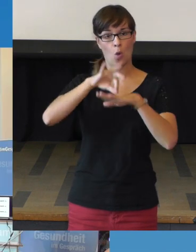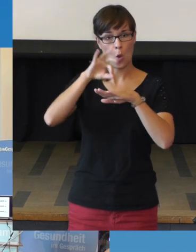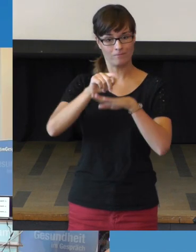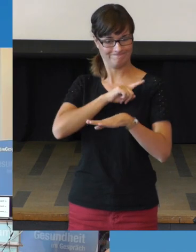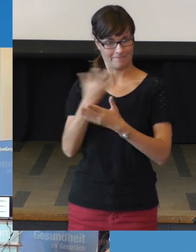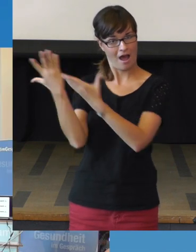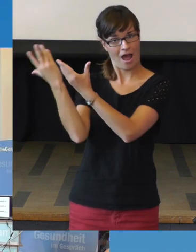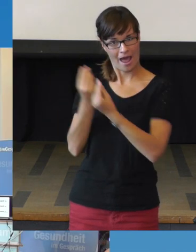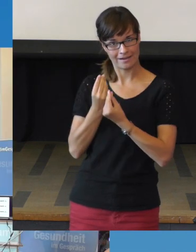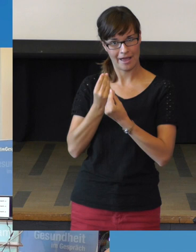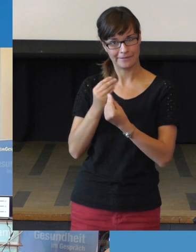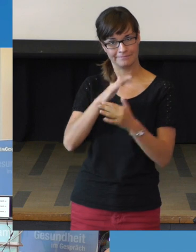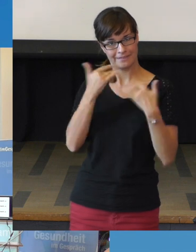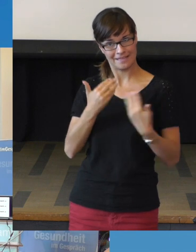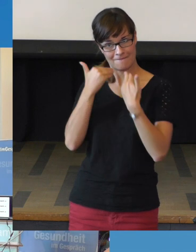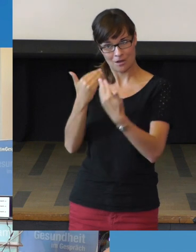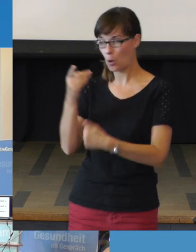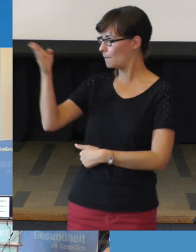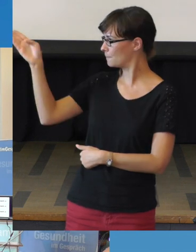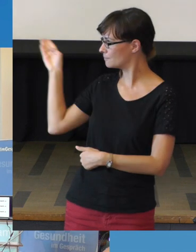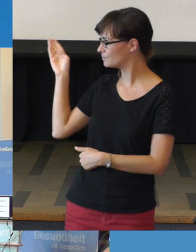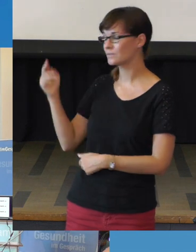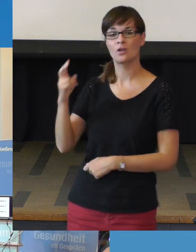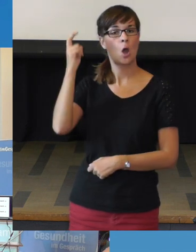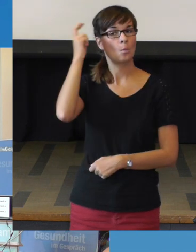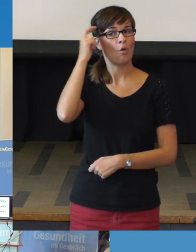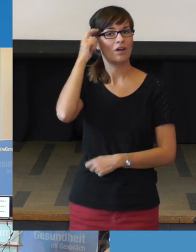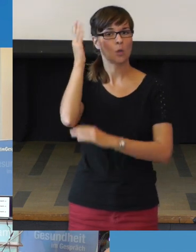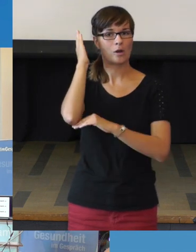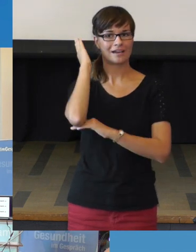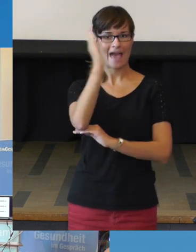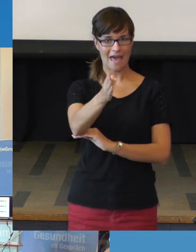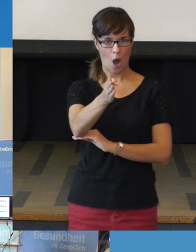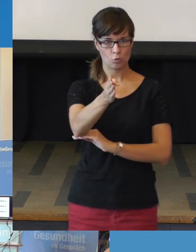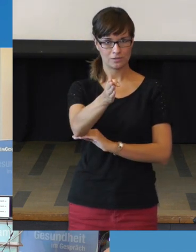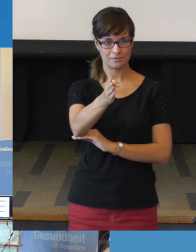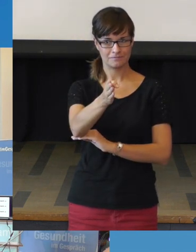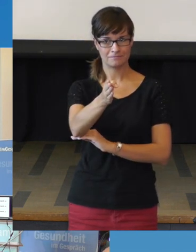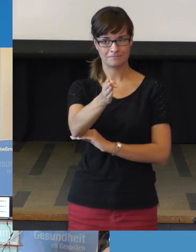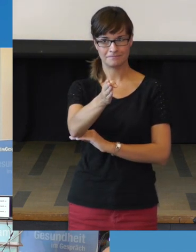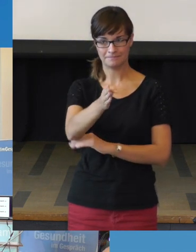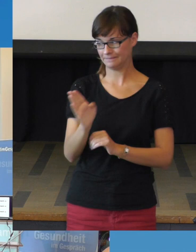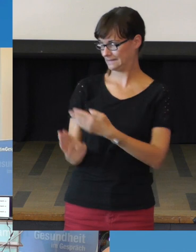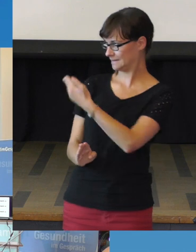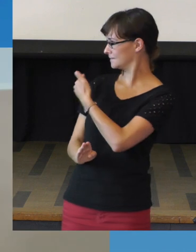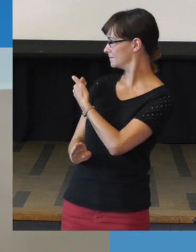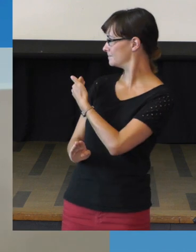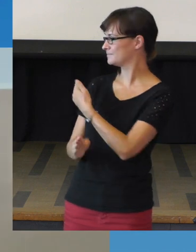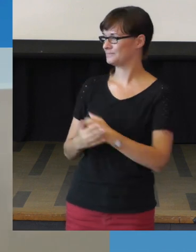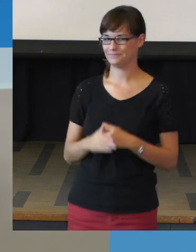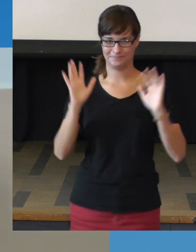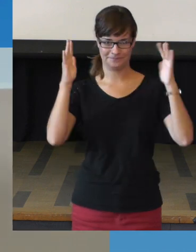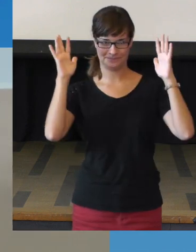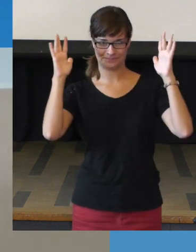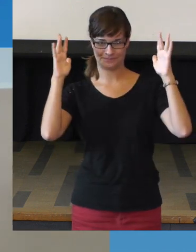mir und ich begrüße sie recht herzlich. Das ist zum einen Professor Gradaus, ganz von mir aus hier links außen.